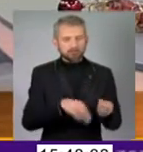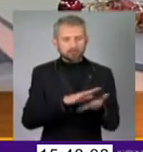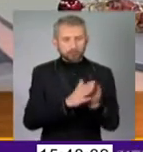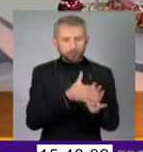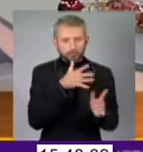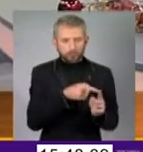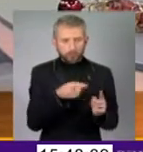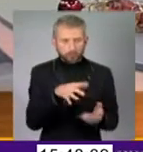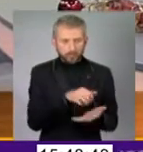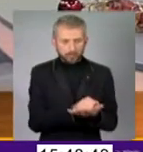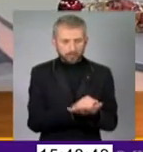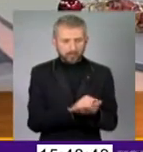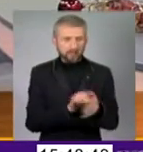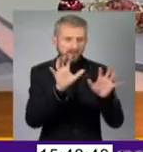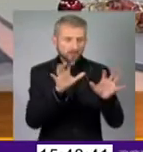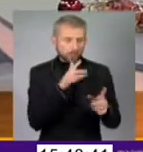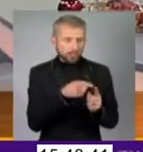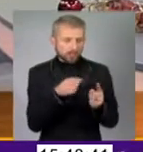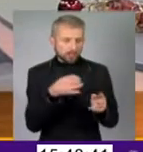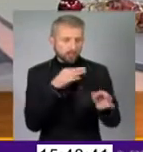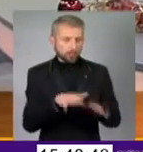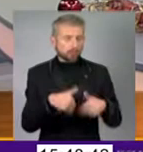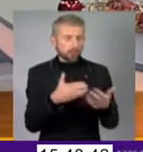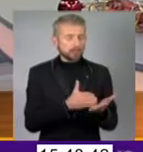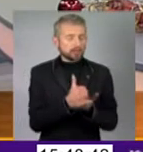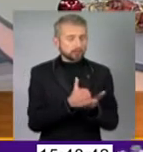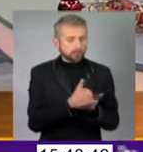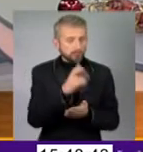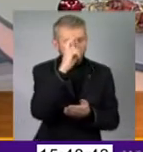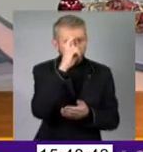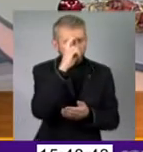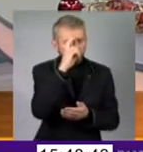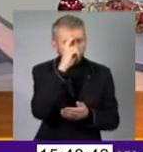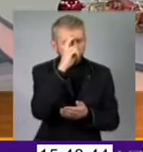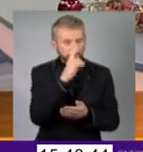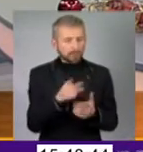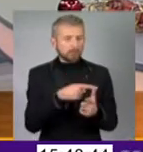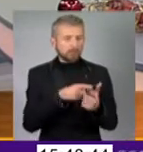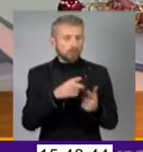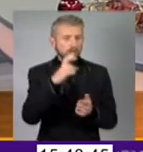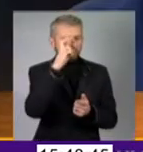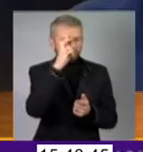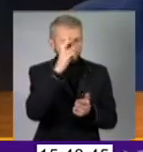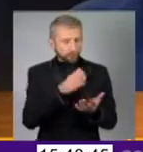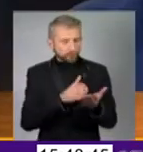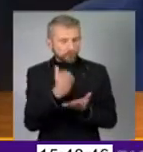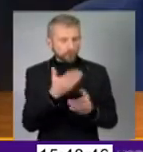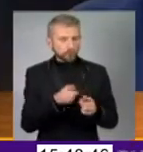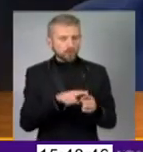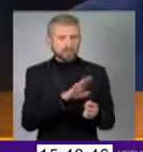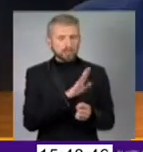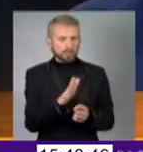договорів в законні терміни і рекомендувати службам відповідним державним або державного спрямування, якщо це не